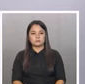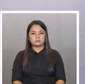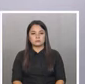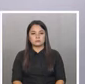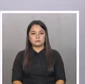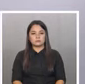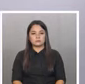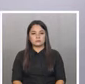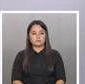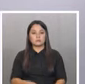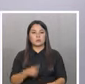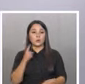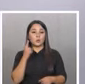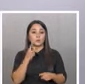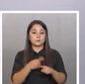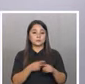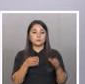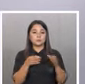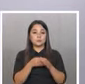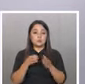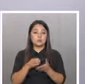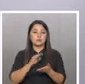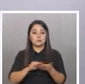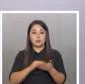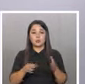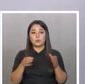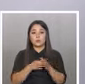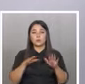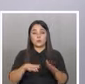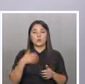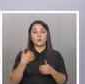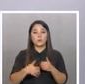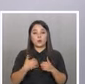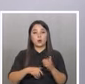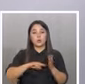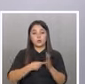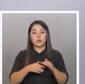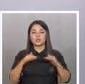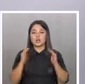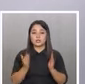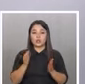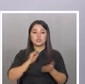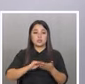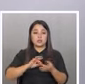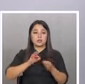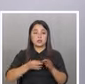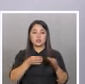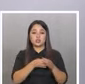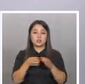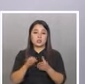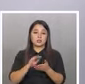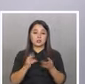боламыз. Ал ол топтаған қосылғыштардың ортақ көбейткішін жақша сыртына шығарып, жүктеп жазуымыз